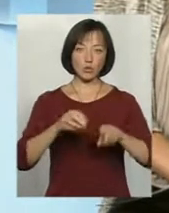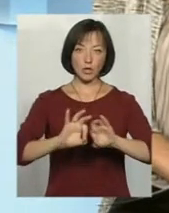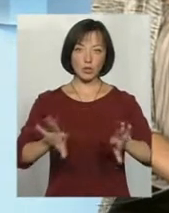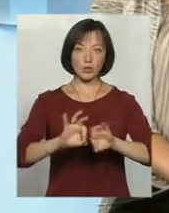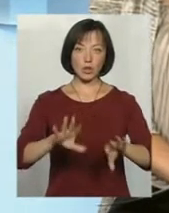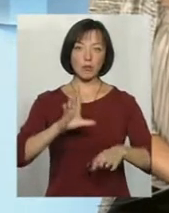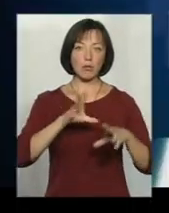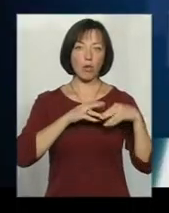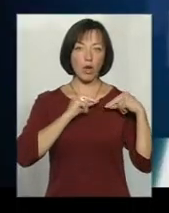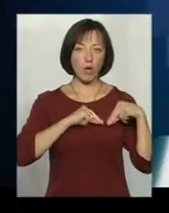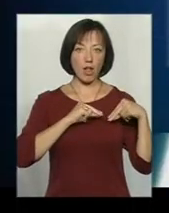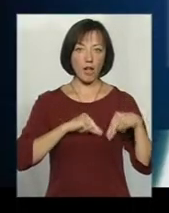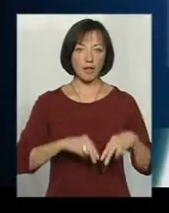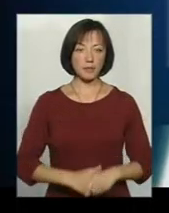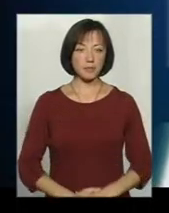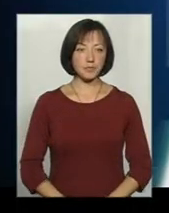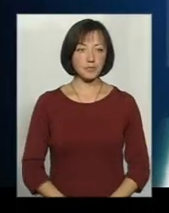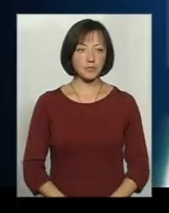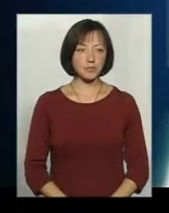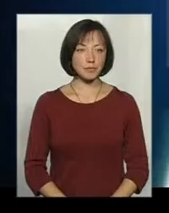моєї колеги.